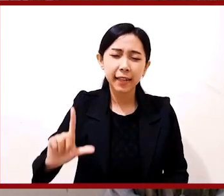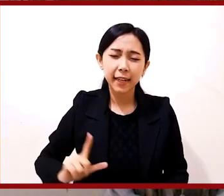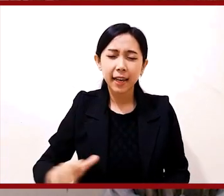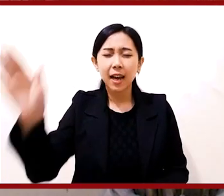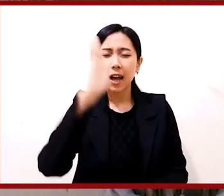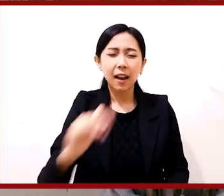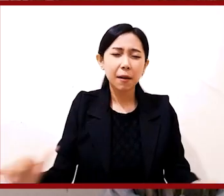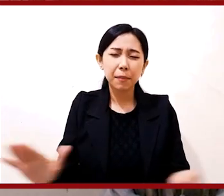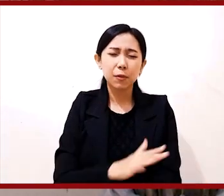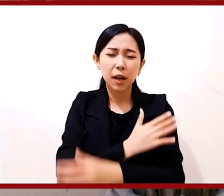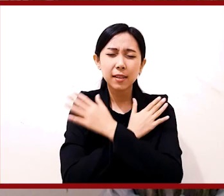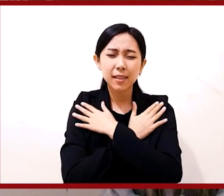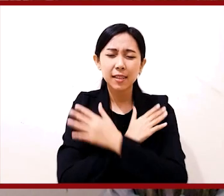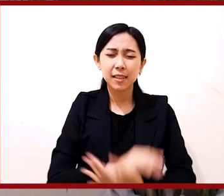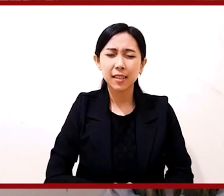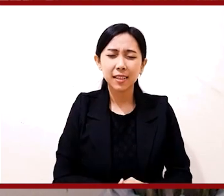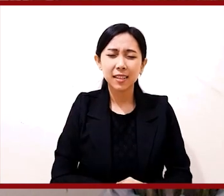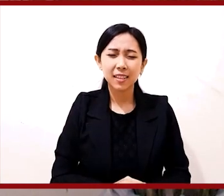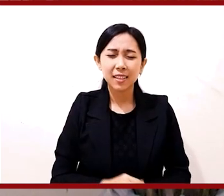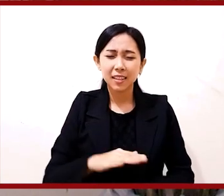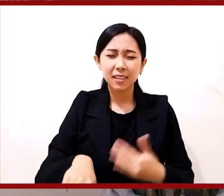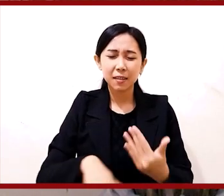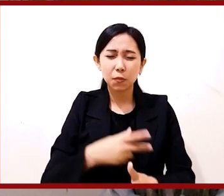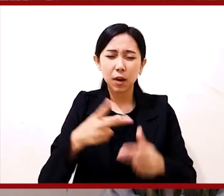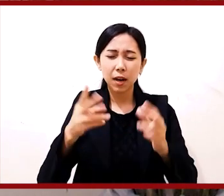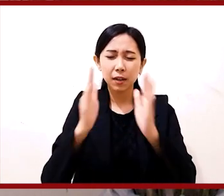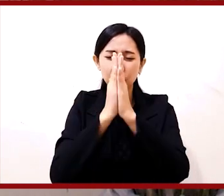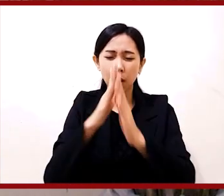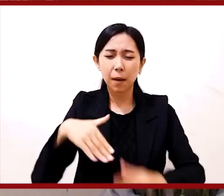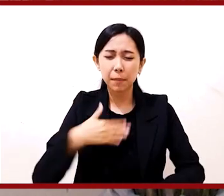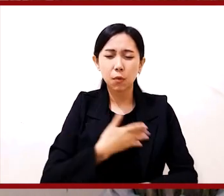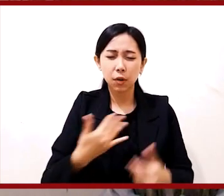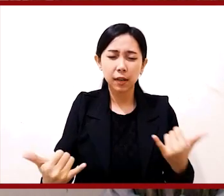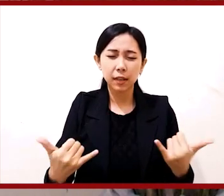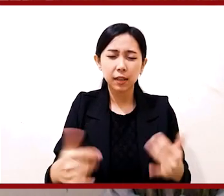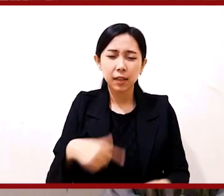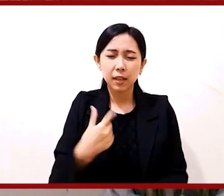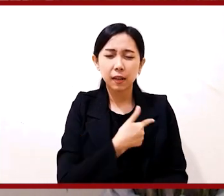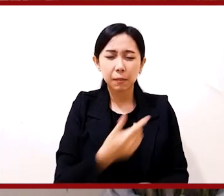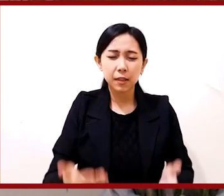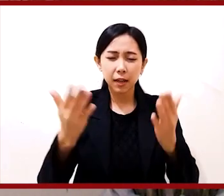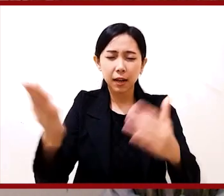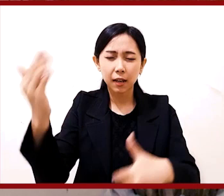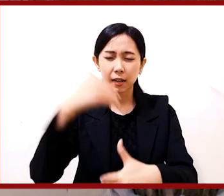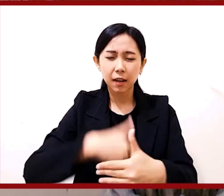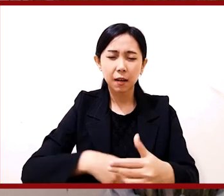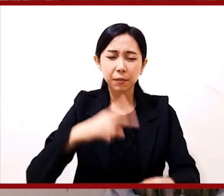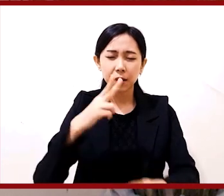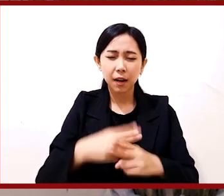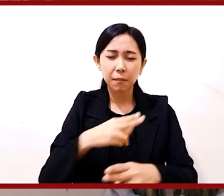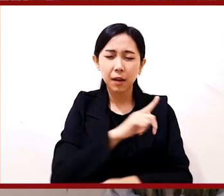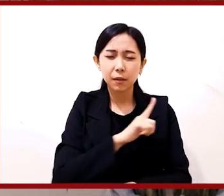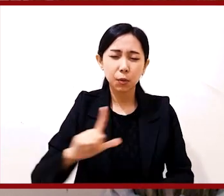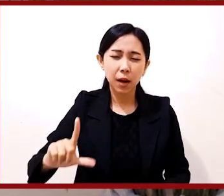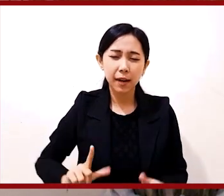Ya Tuhan, Allah yang penuh kasih, seluruh doa dan permohonan ini kami serahkan hanya